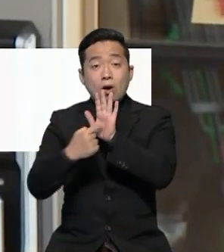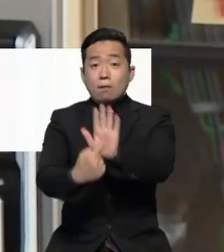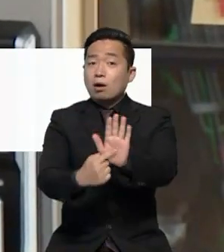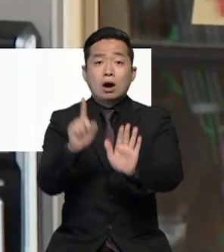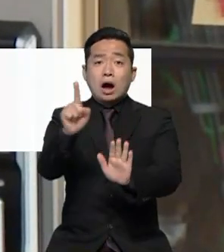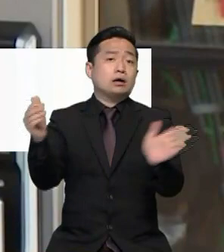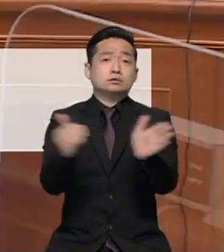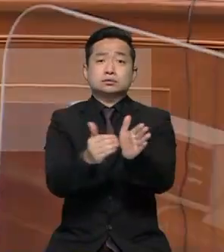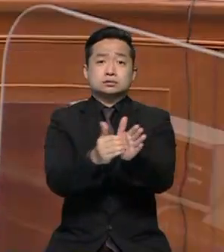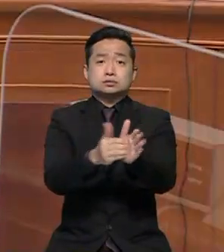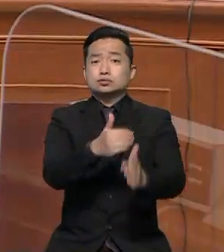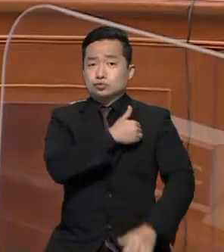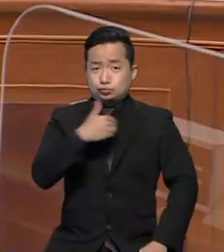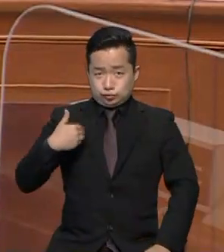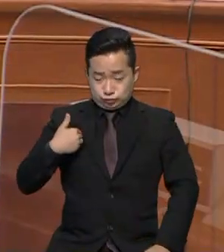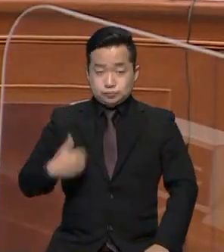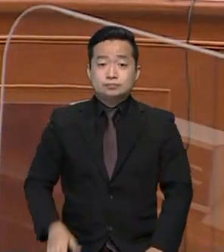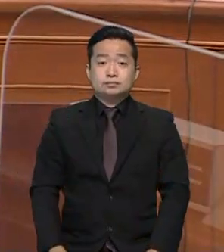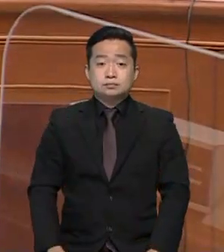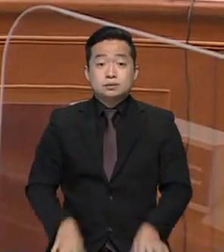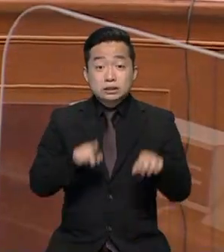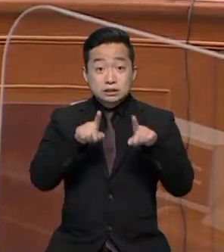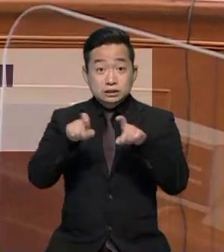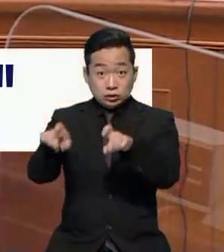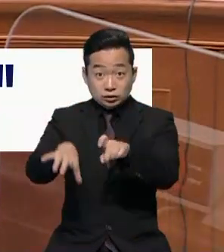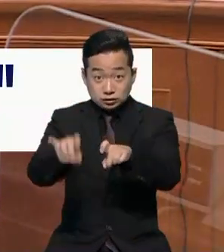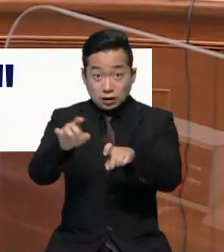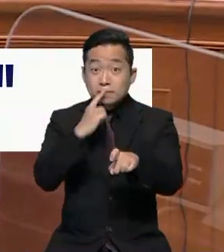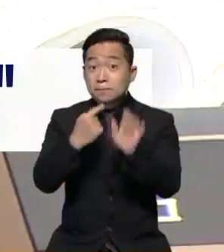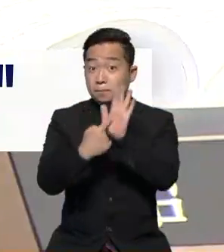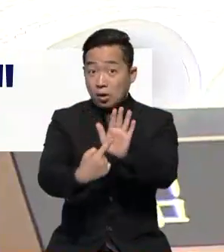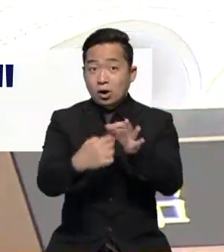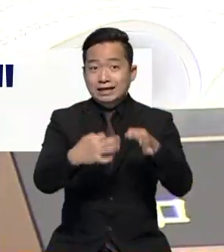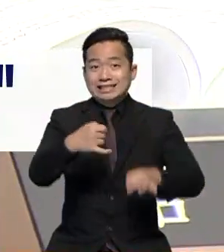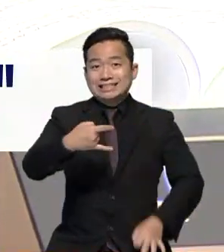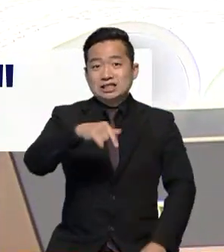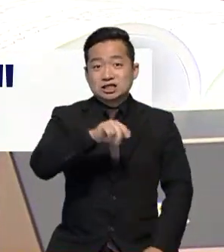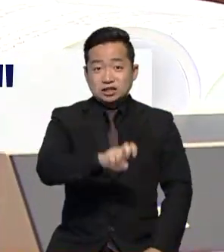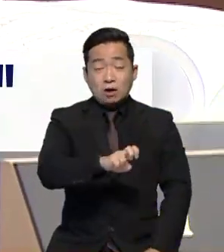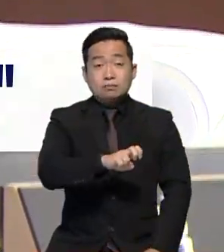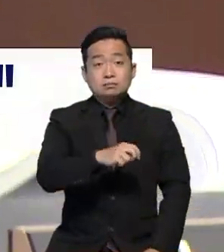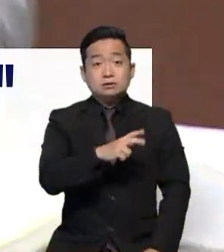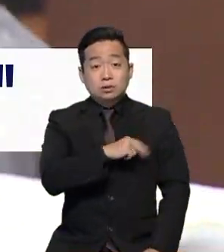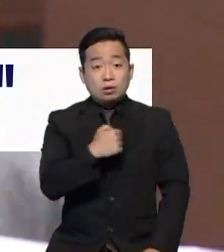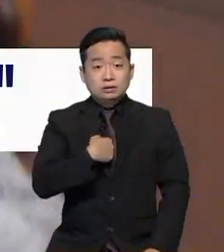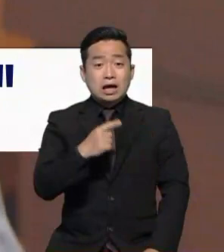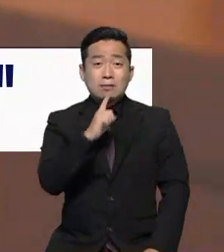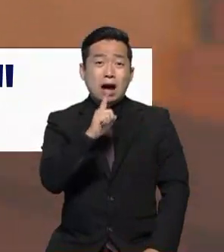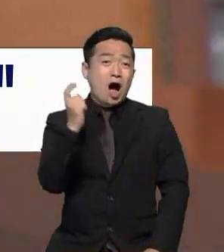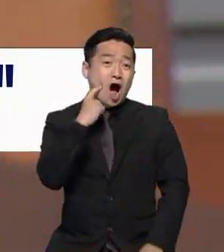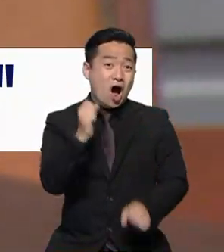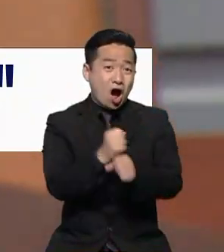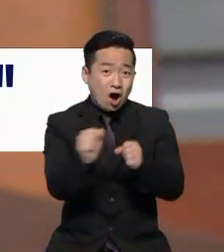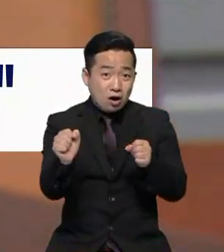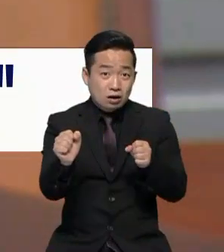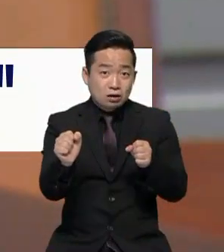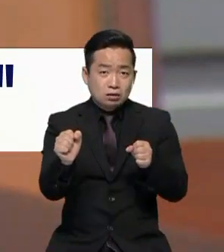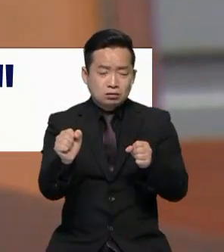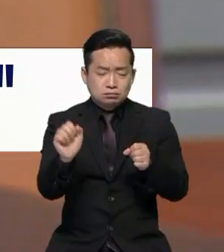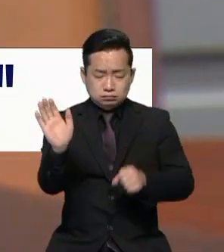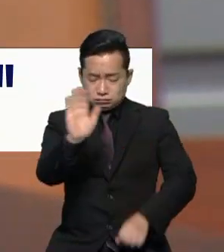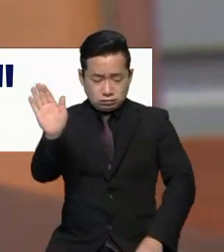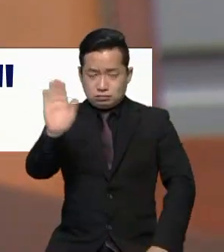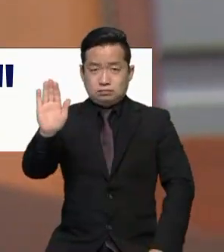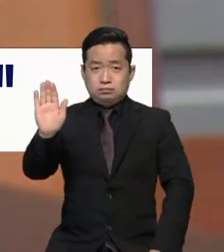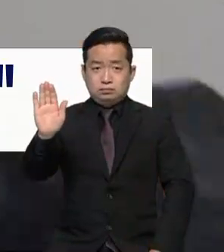않나 이렇게 생각을 합니다. 의혹을 처음 제기한 김의겸 의원은 말을 만들어냈다거나 조작했다는 건 상상할 수도 없는